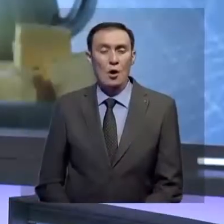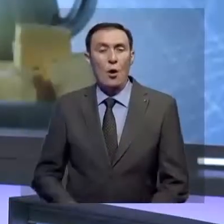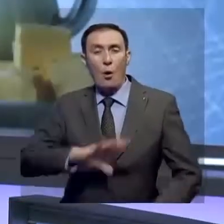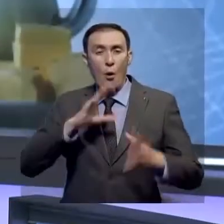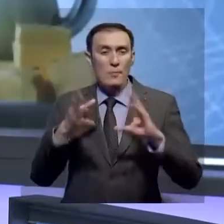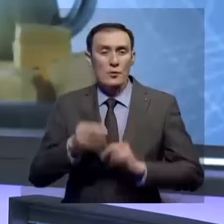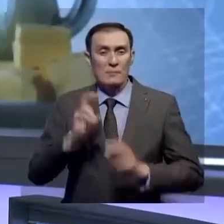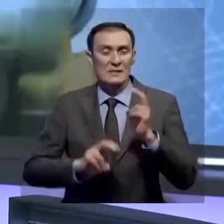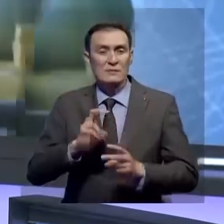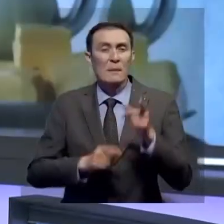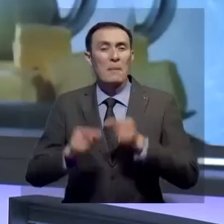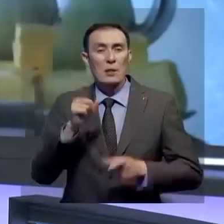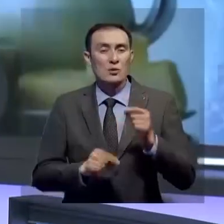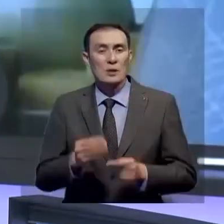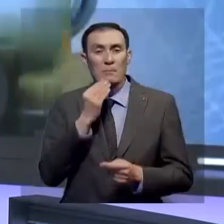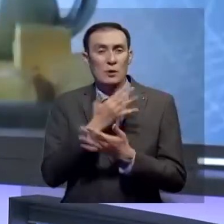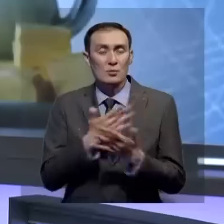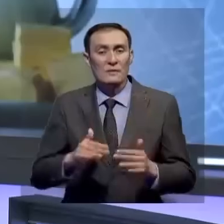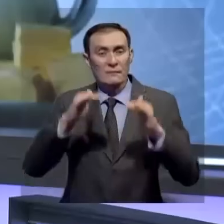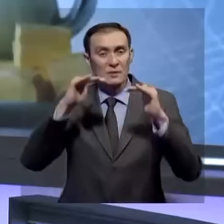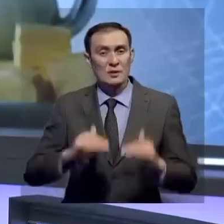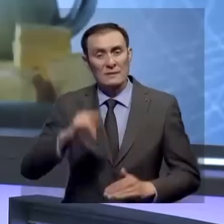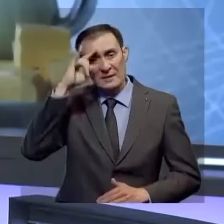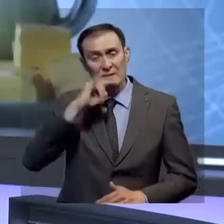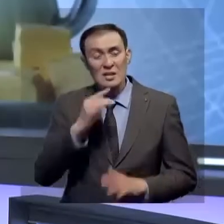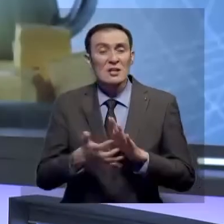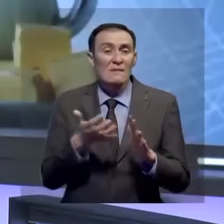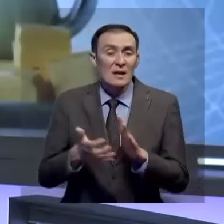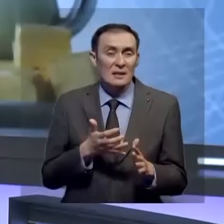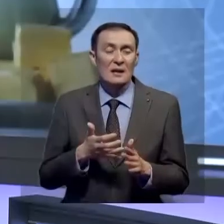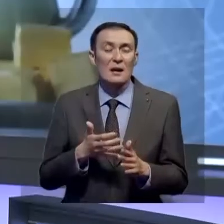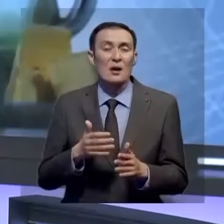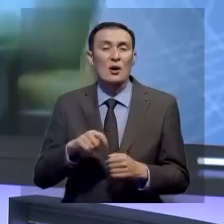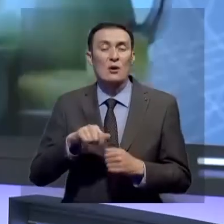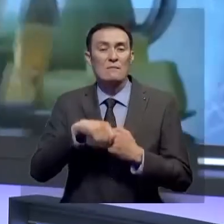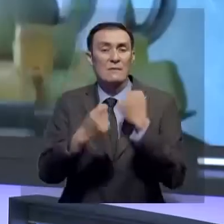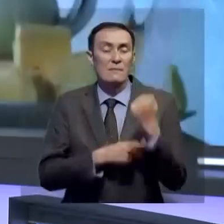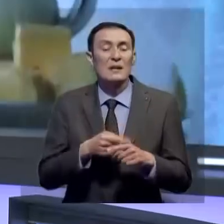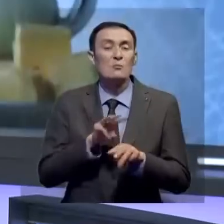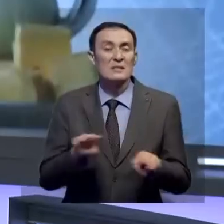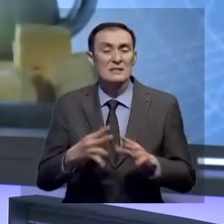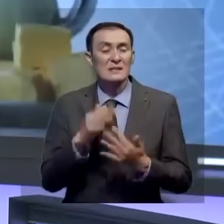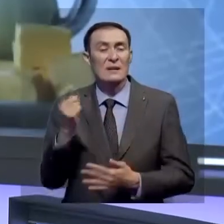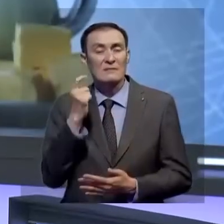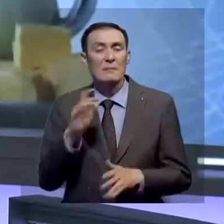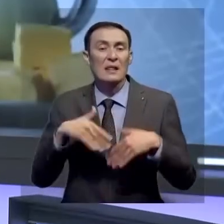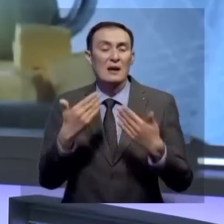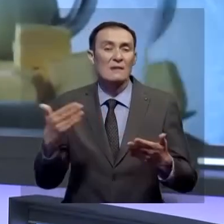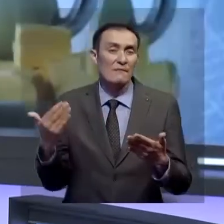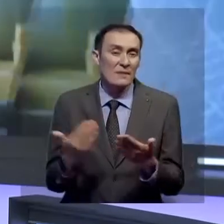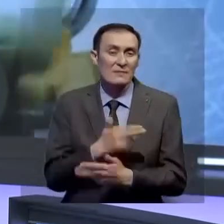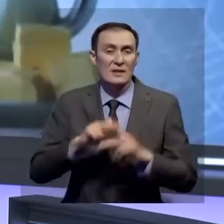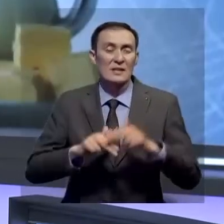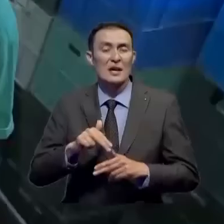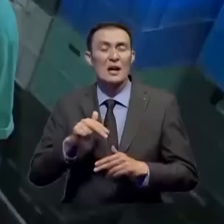Объемы производства молочной продукции снижаются в Казахстане. Причина – нехватка сырьевой базы. Поэтому в Минсельхозе предлагают возводить